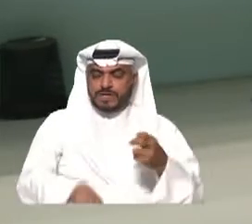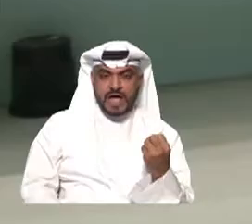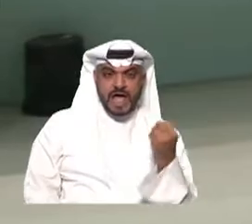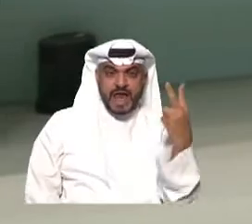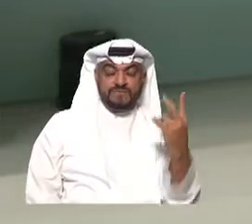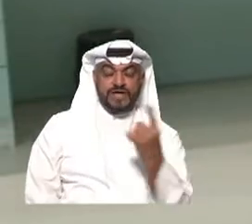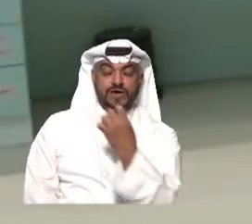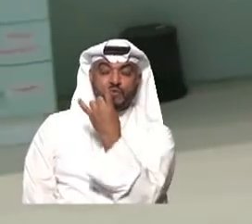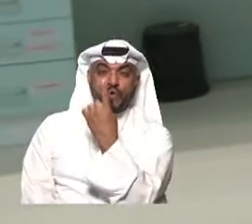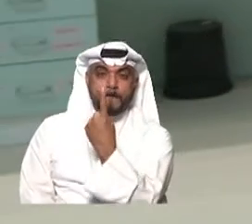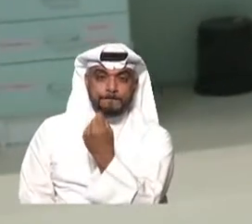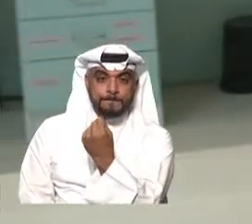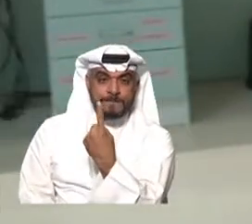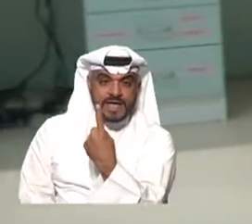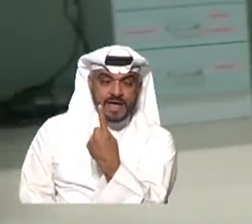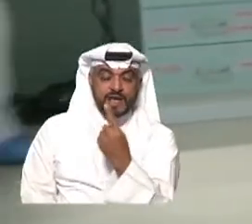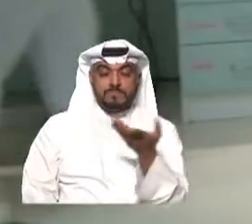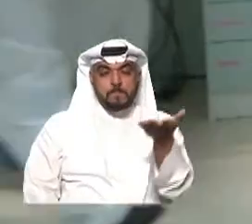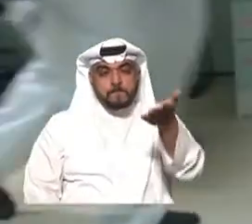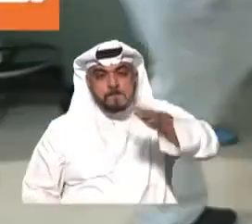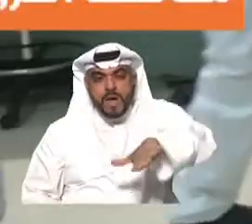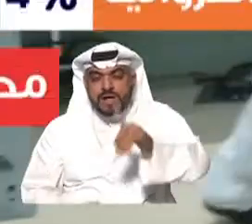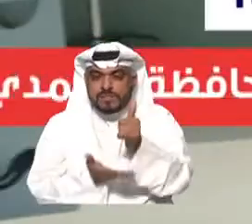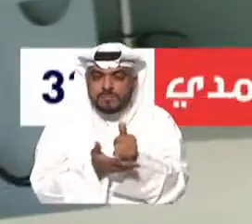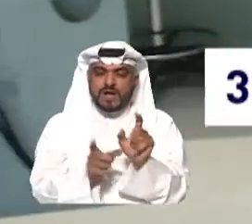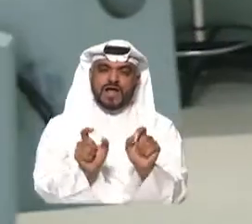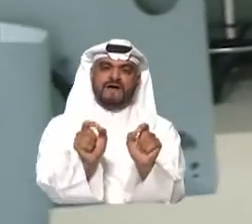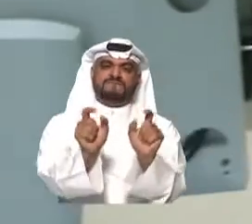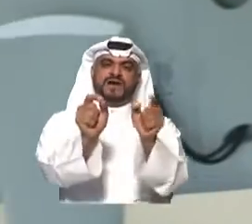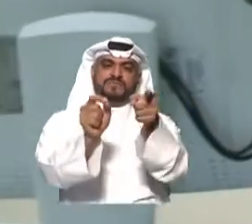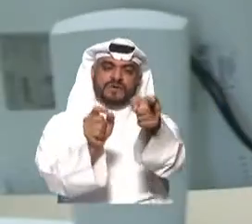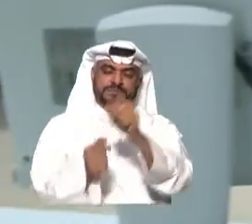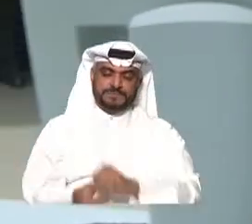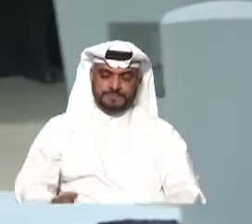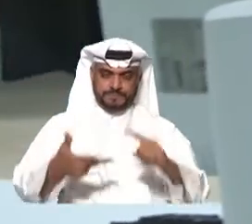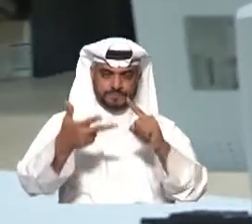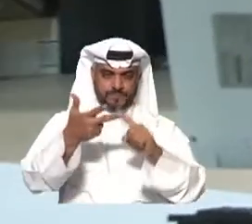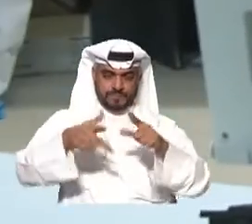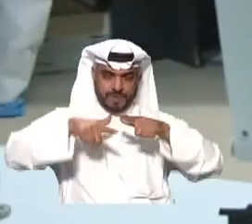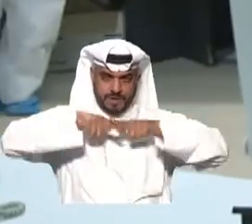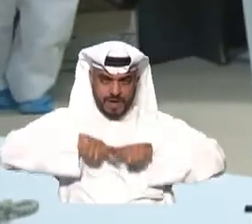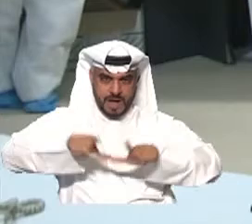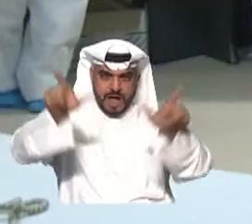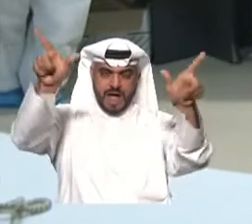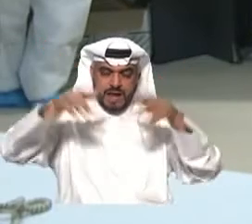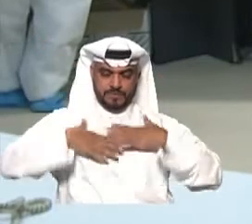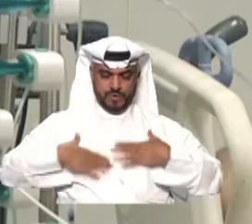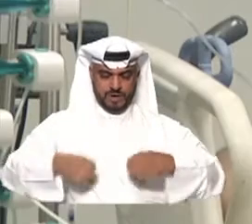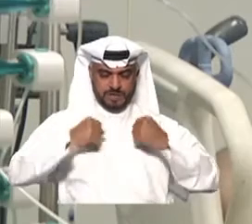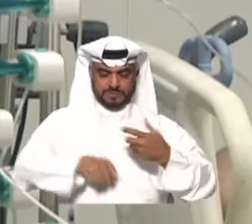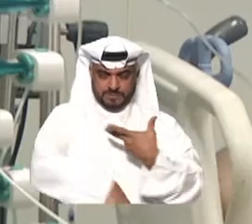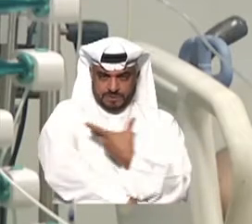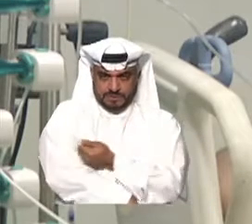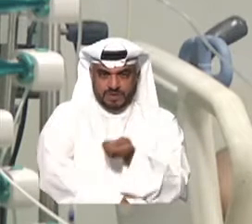حالة وفاة بسبب مرض كوفيد-19. كما أعلنت الوزارة عن شفاء